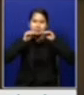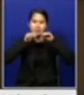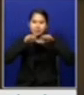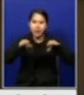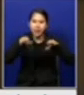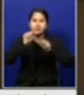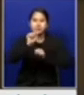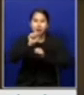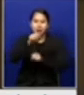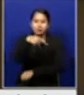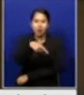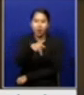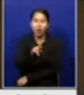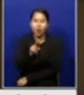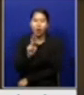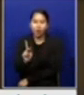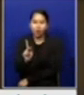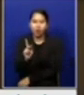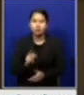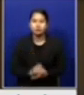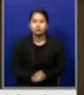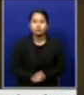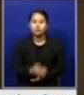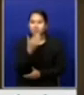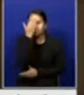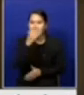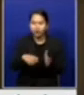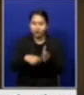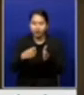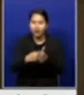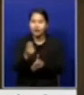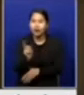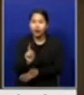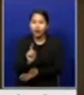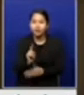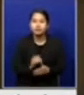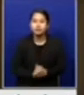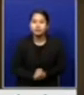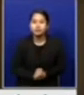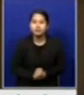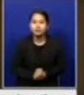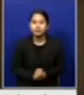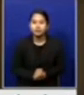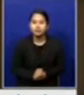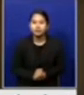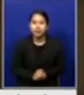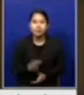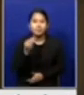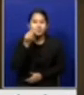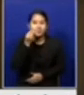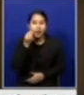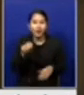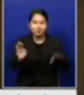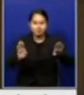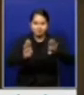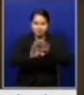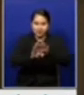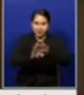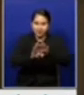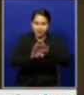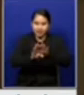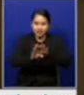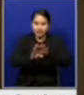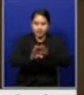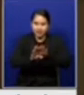เพราะอะไรเพราะปิดบ้านปิดเมืองปิดทุกคนค้าขาย